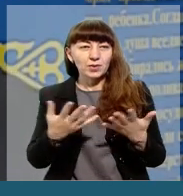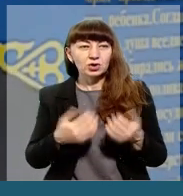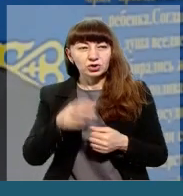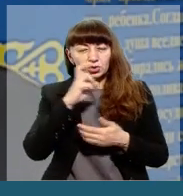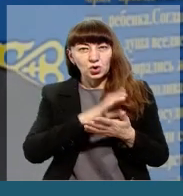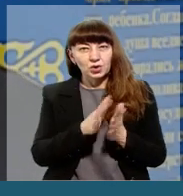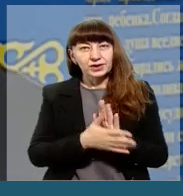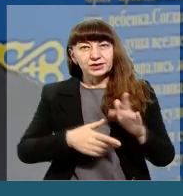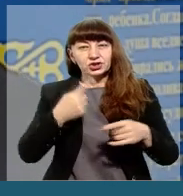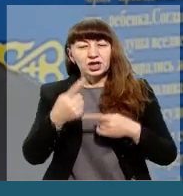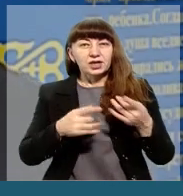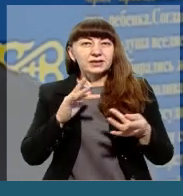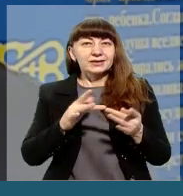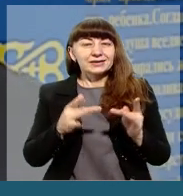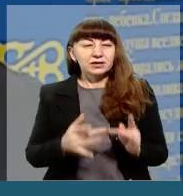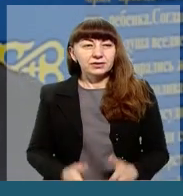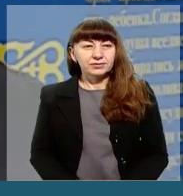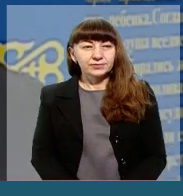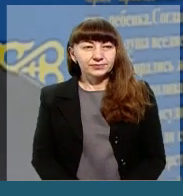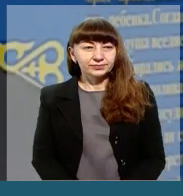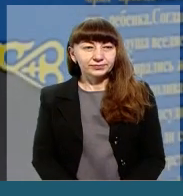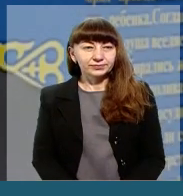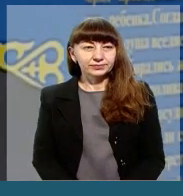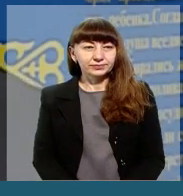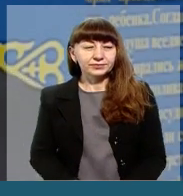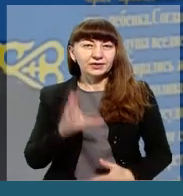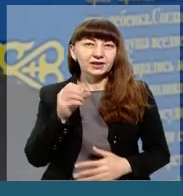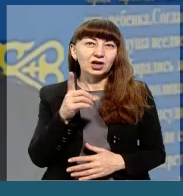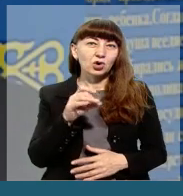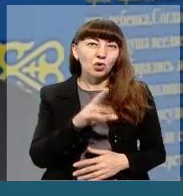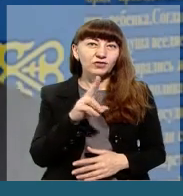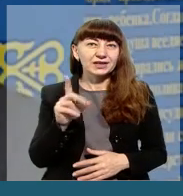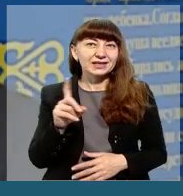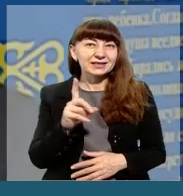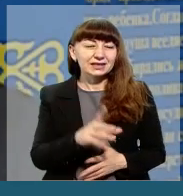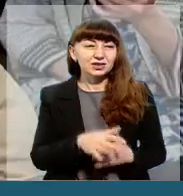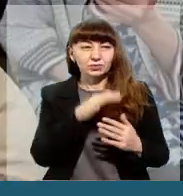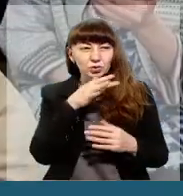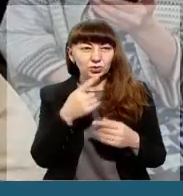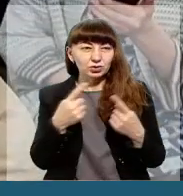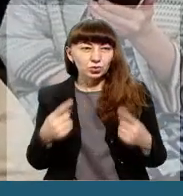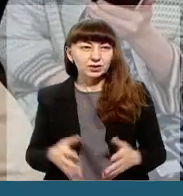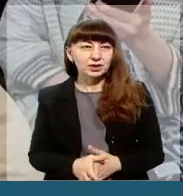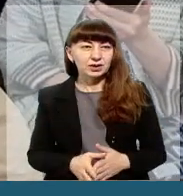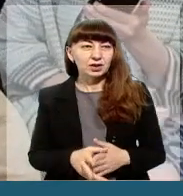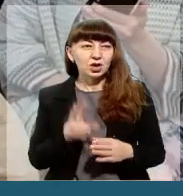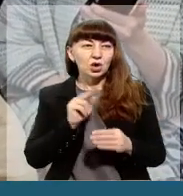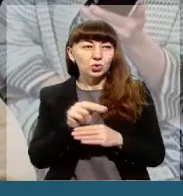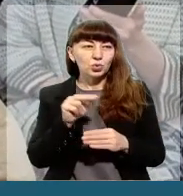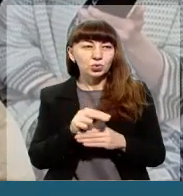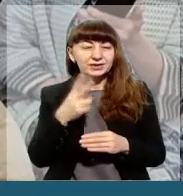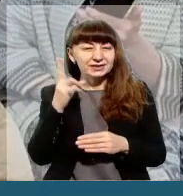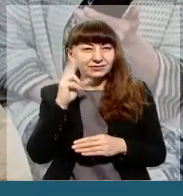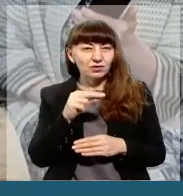государственные получить через порталы. Порталы ЕГОВ.КЗ, электронно-лицензированные, ну и многие другие. Курс цифровой